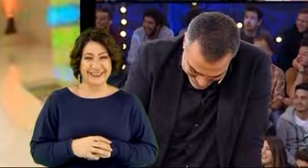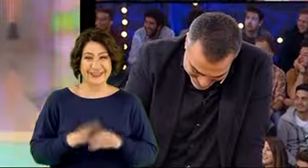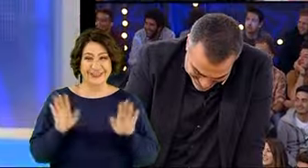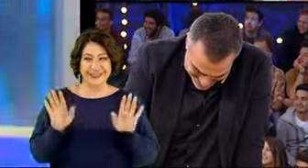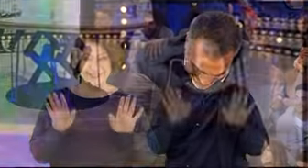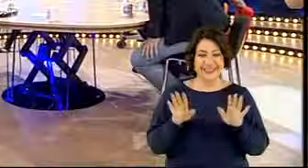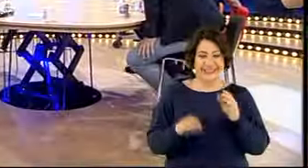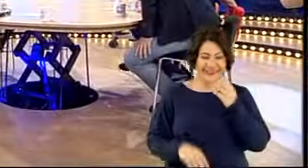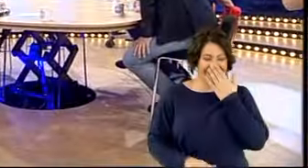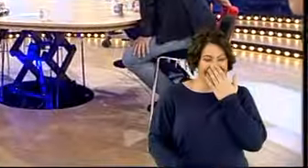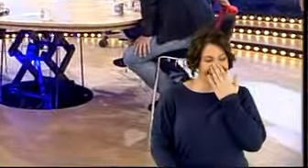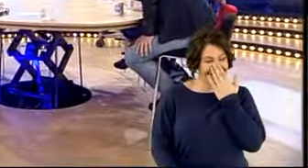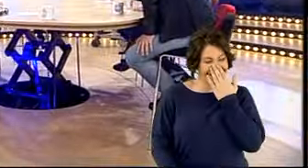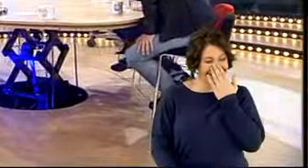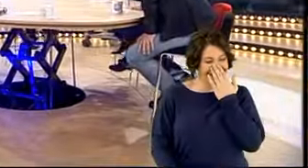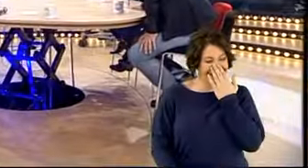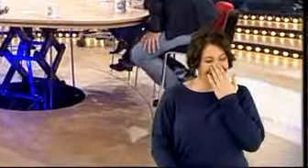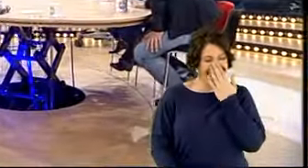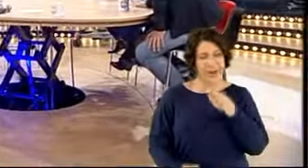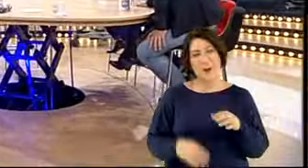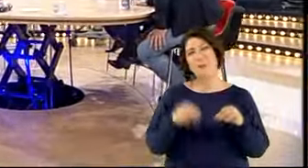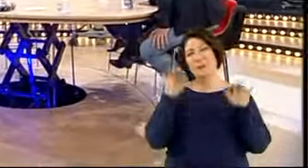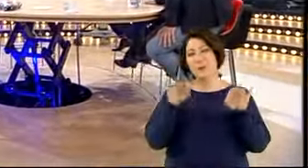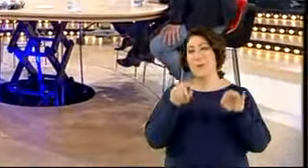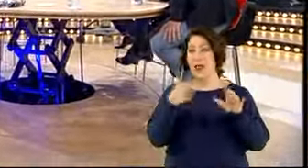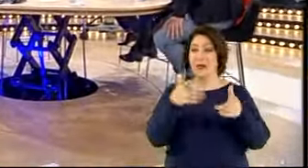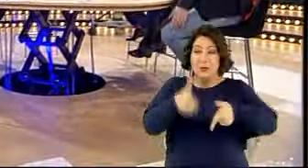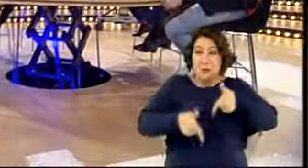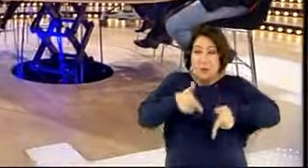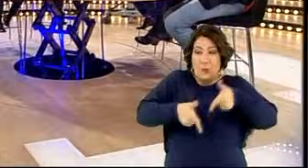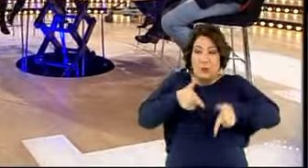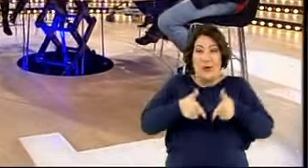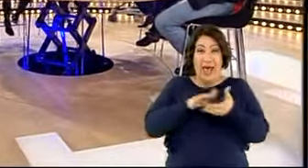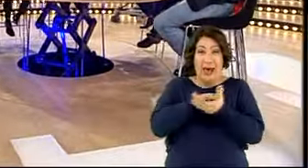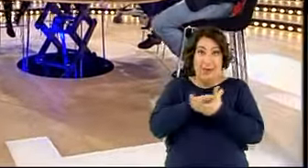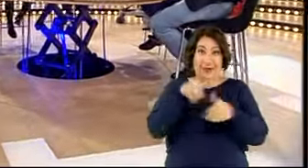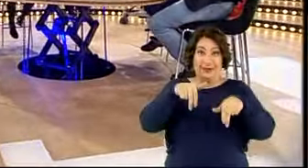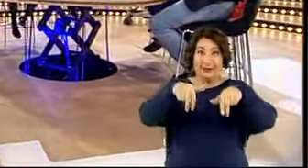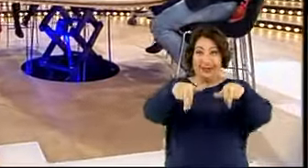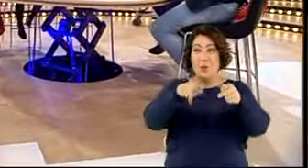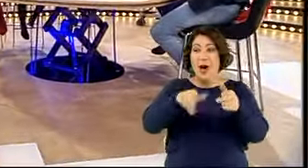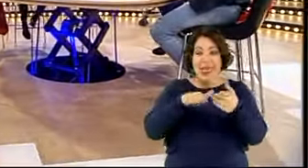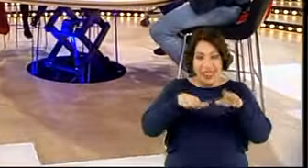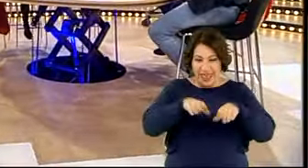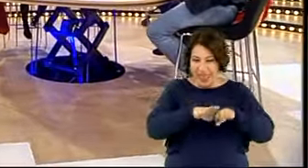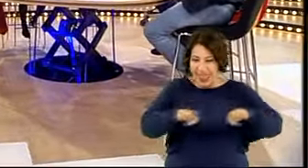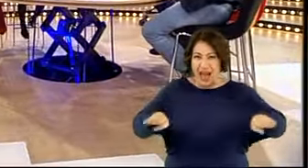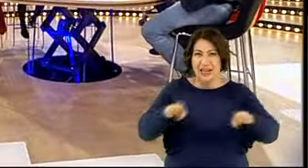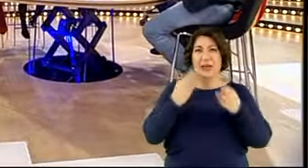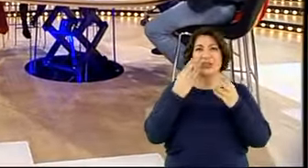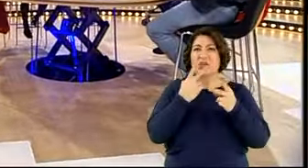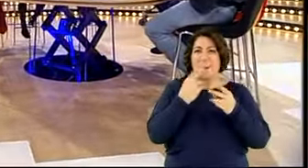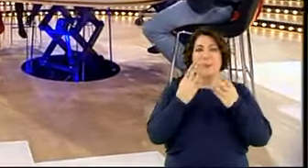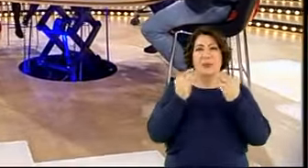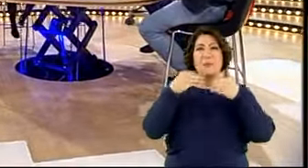Dört. Dört. Şimdi eğer böyle topuklular giyiyorsak ve tabii ki bu yerler işte böyle plexi oluyor, cam